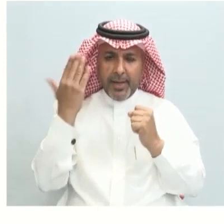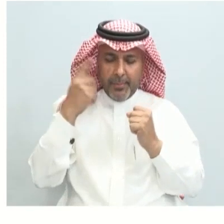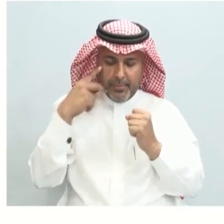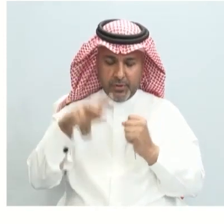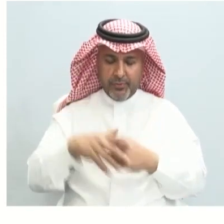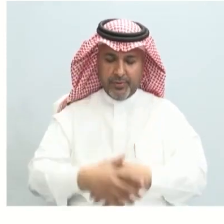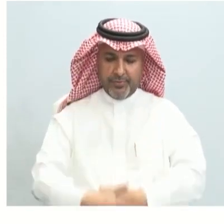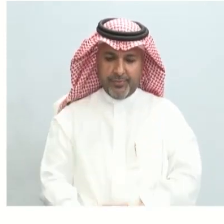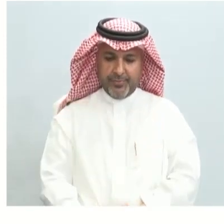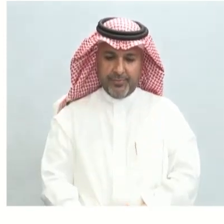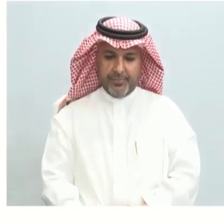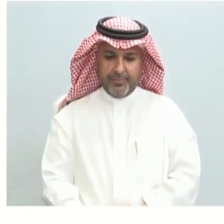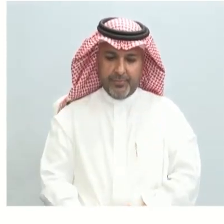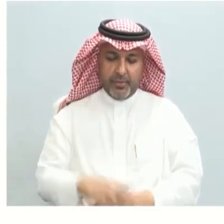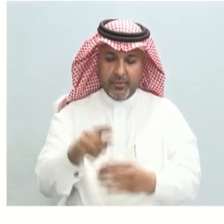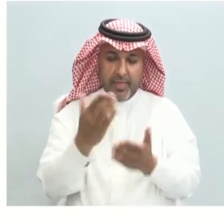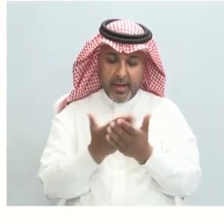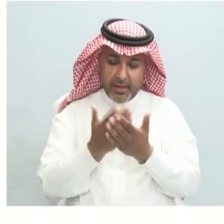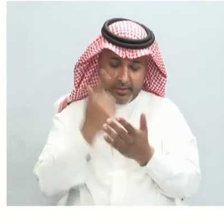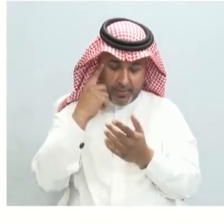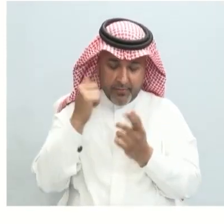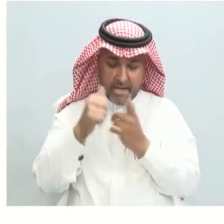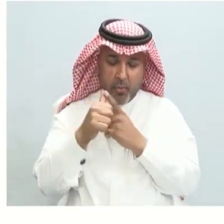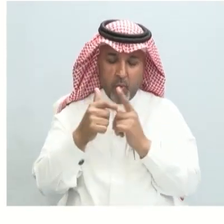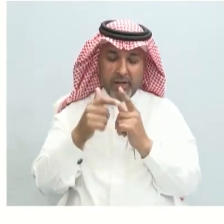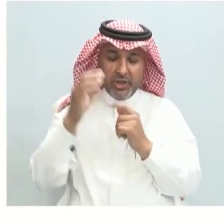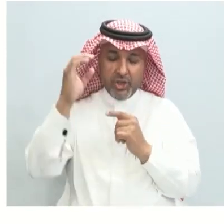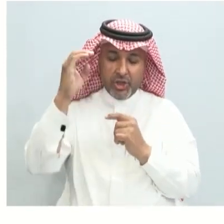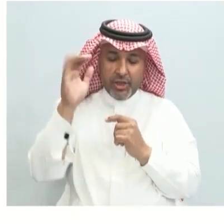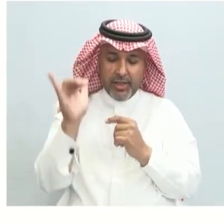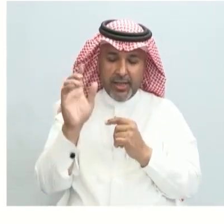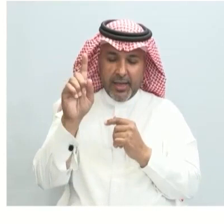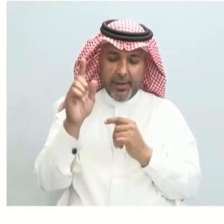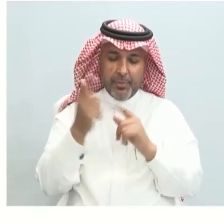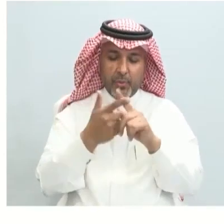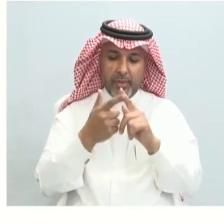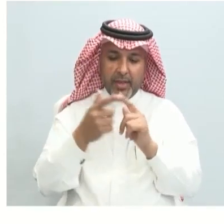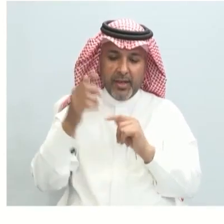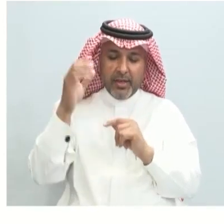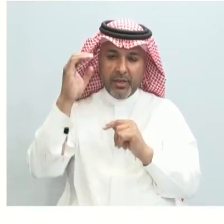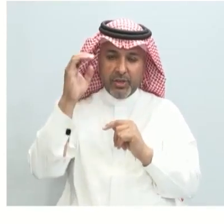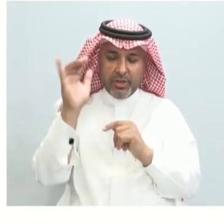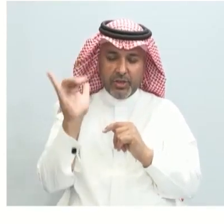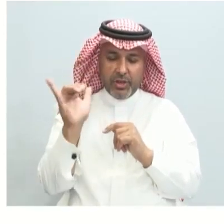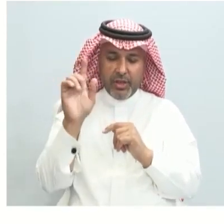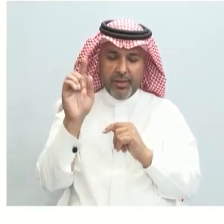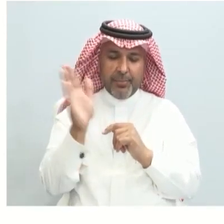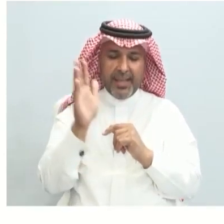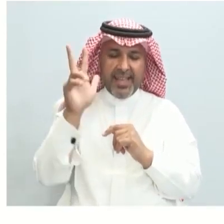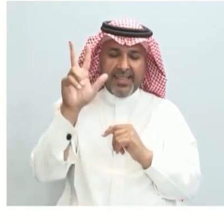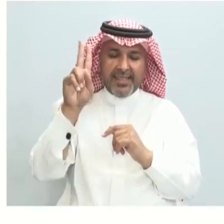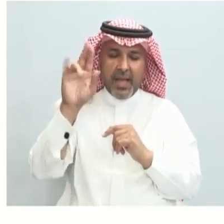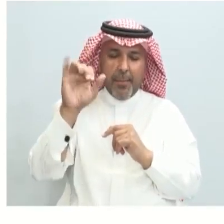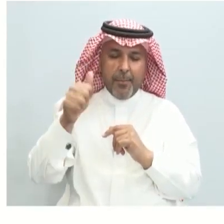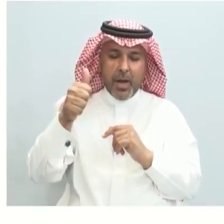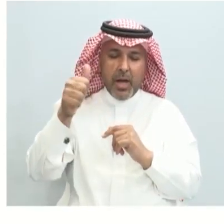المثلثية. تعرفنا على رسمتي دالتي الجيب وجيب التمام. ذكرنا أن المجال هو آر أو يعني عوض في الزاوية اللي أنت